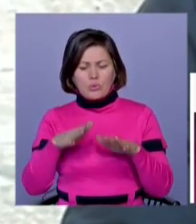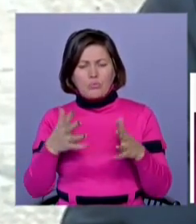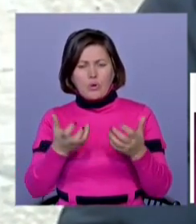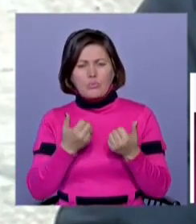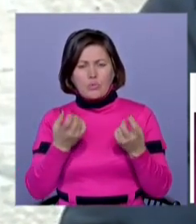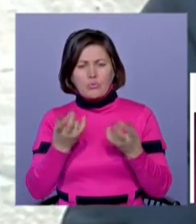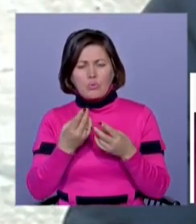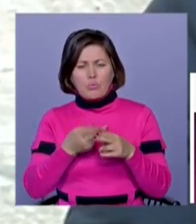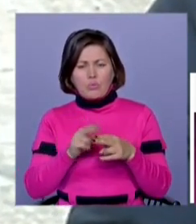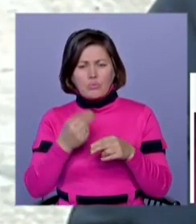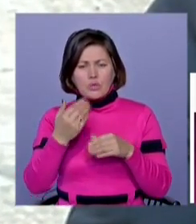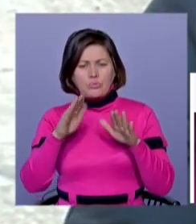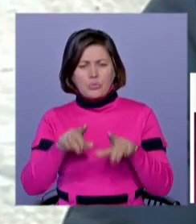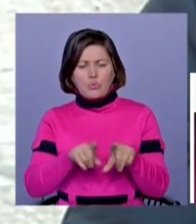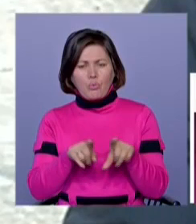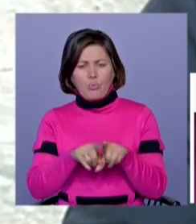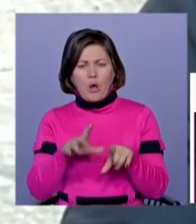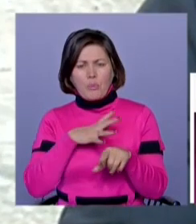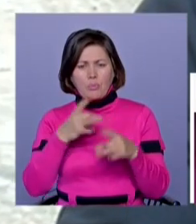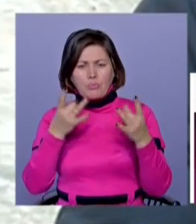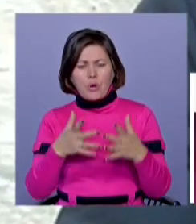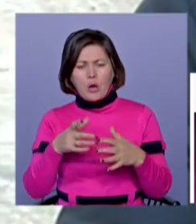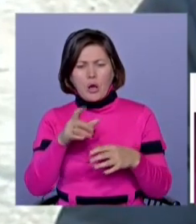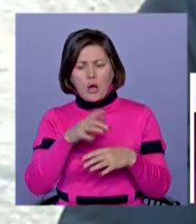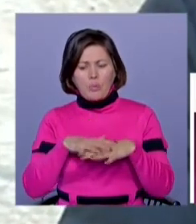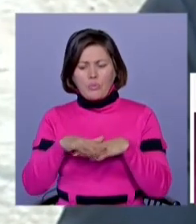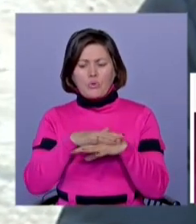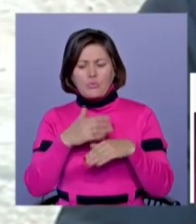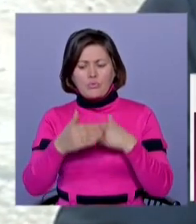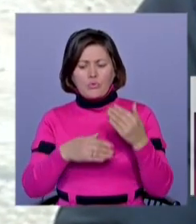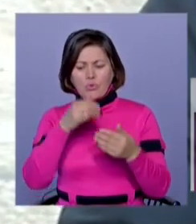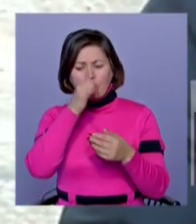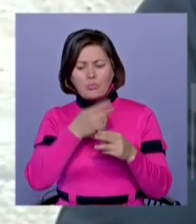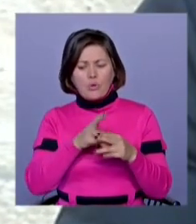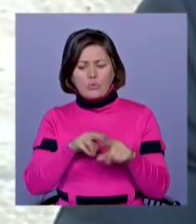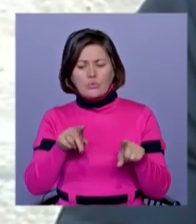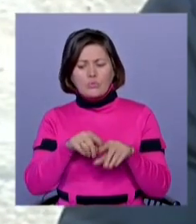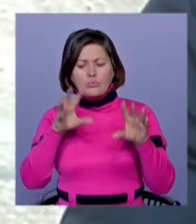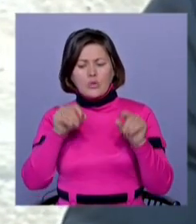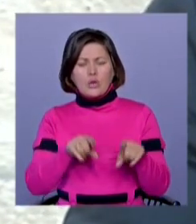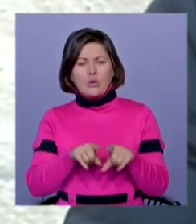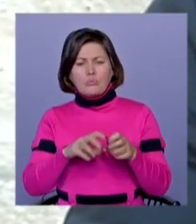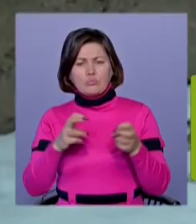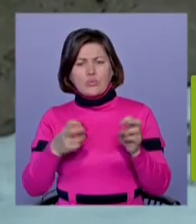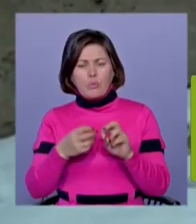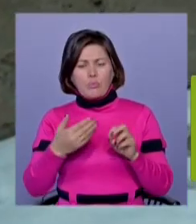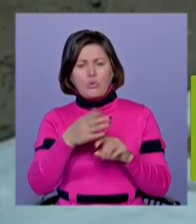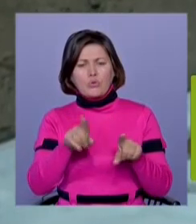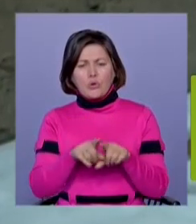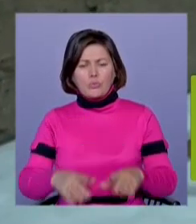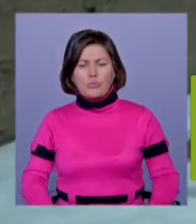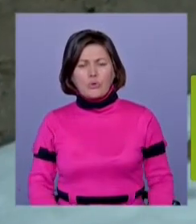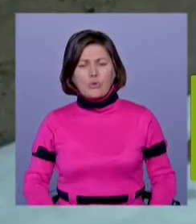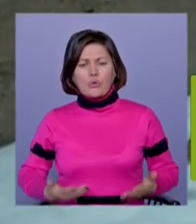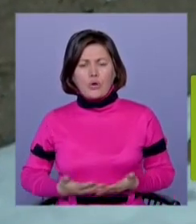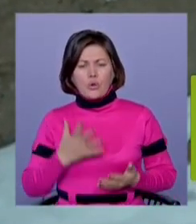керек, себебі мына жерден қарапайым ада халық өте алмайды. Бәрінің проблемасы осы. Тұрғындардың